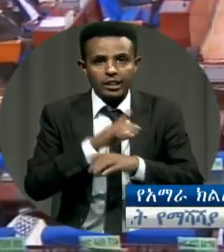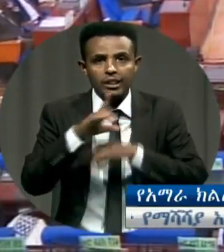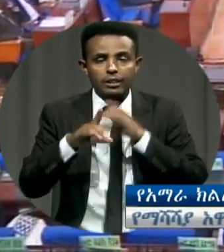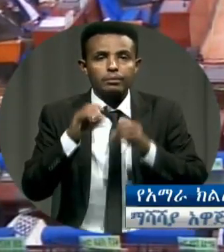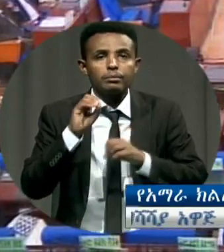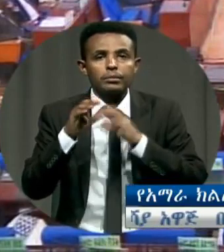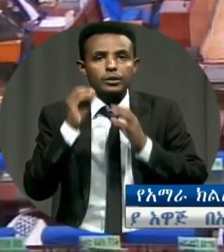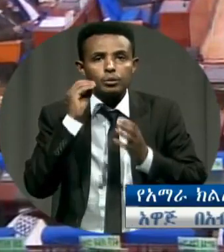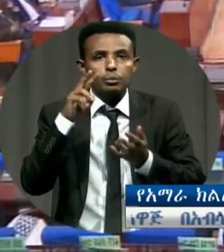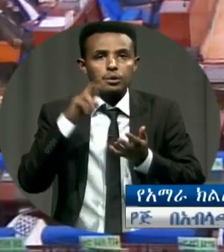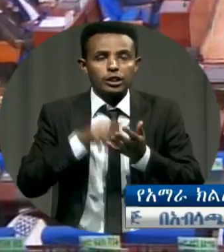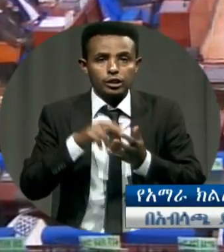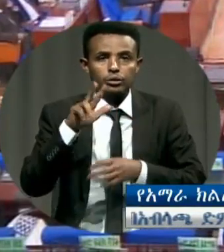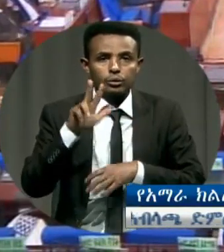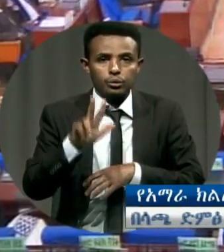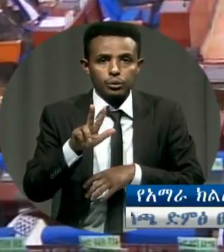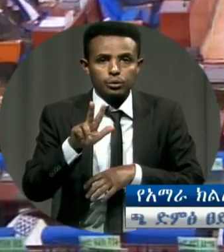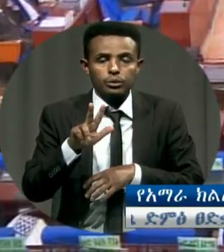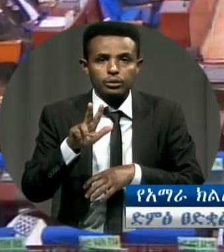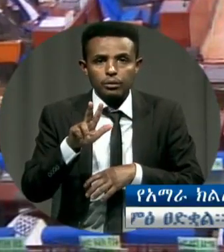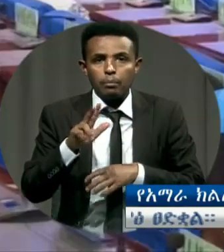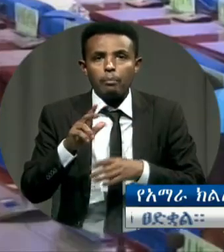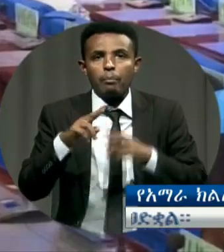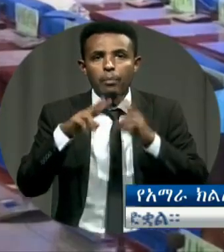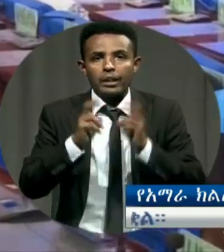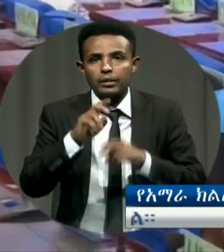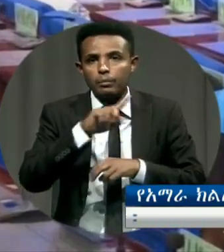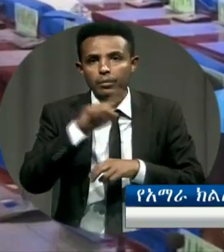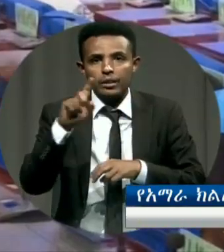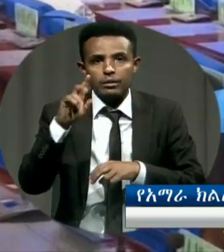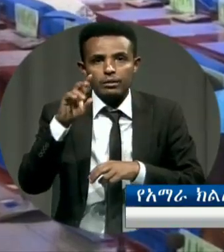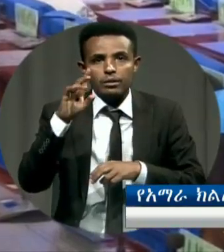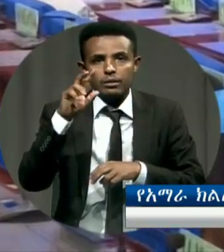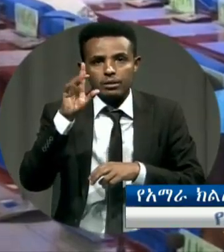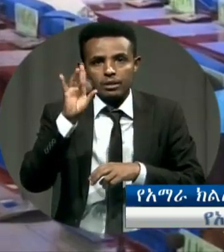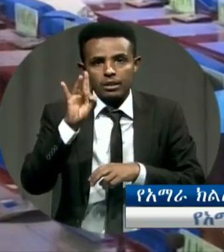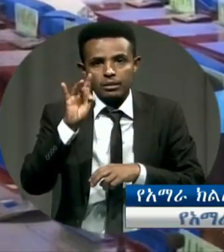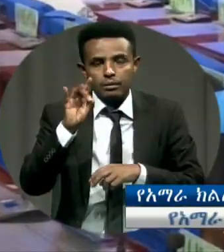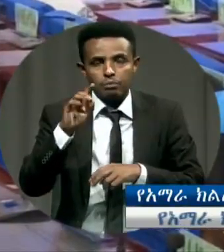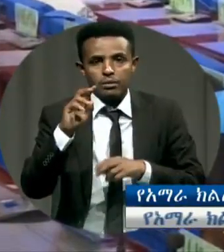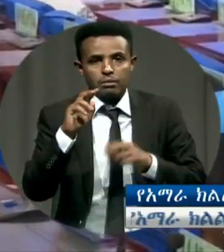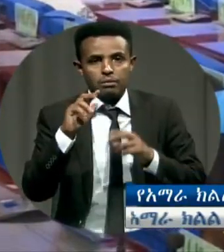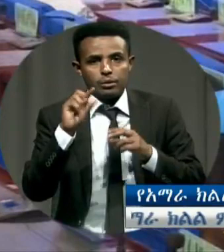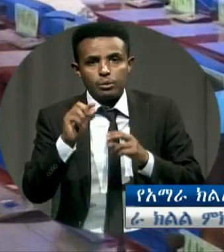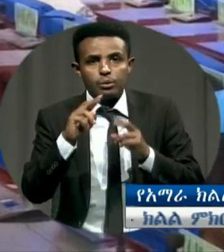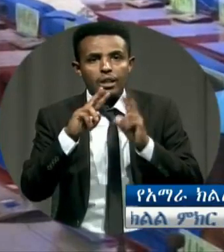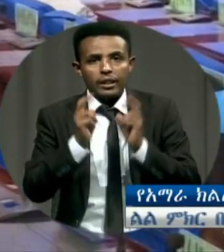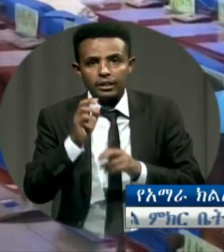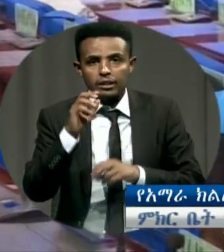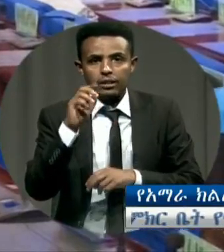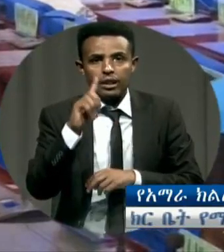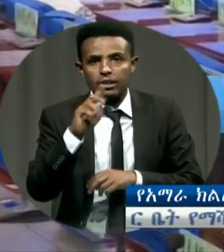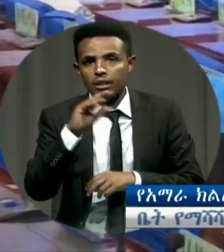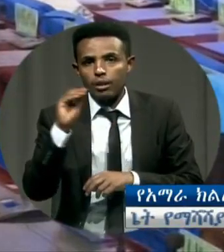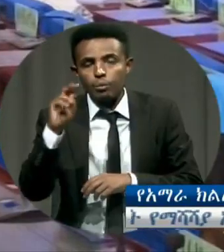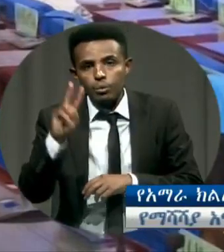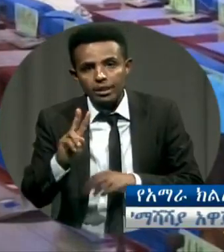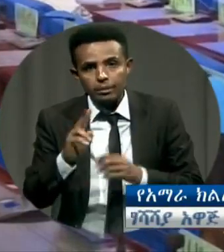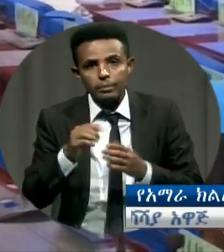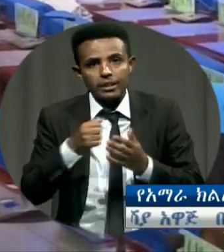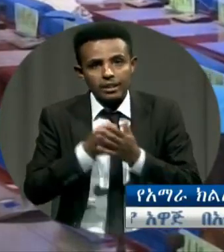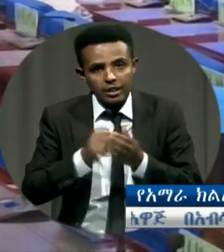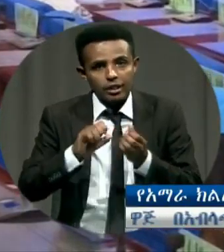ቁጥር 12/2003 በአንቀጽ 138 ንዑስ አንቀጽ 1ና 2 በተደነገገው መሰረት